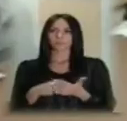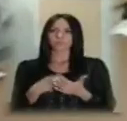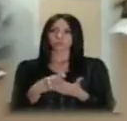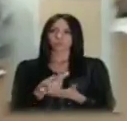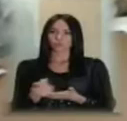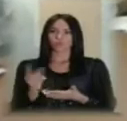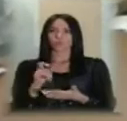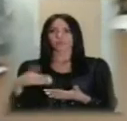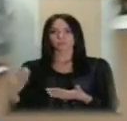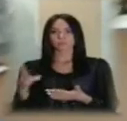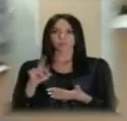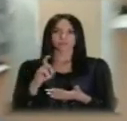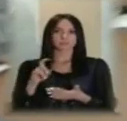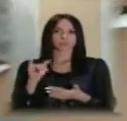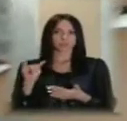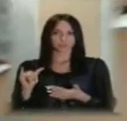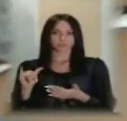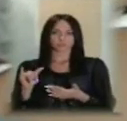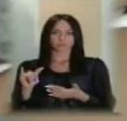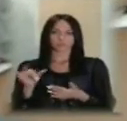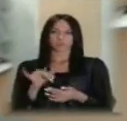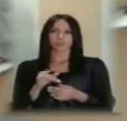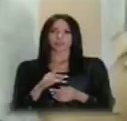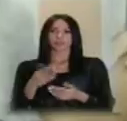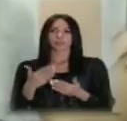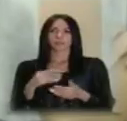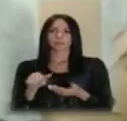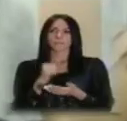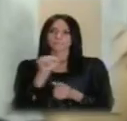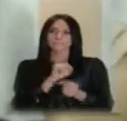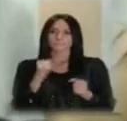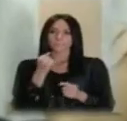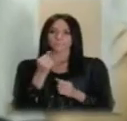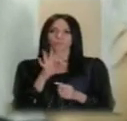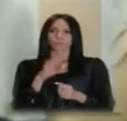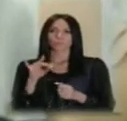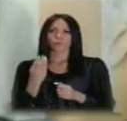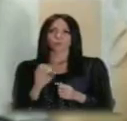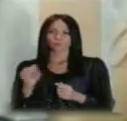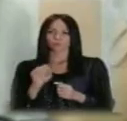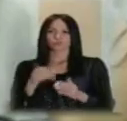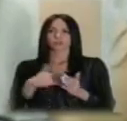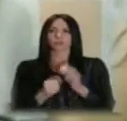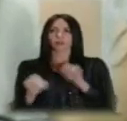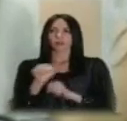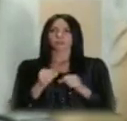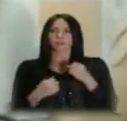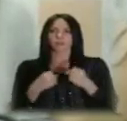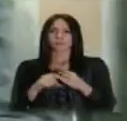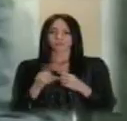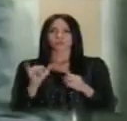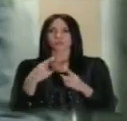НСЗУ, придбання паливно-мастильних матеріалів, миючих засобів, засобів для ремонту автомобілів і таке інше, і послуг з